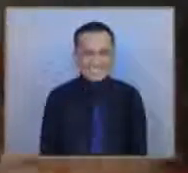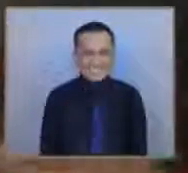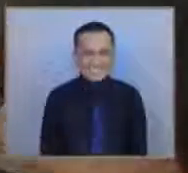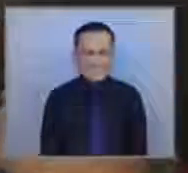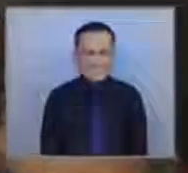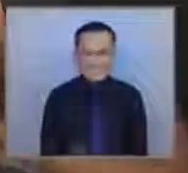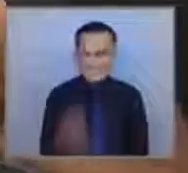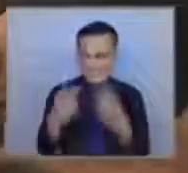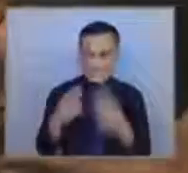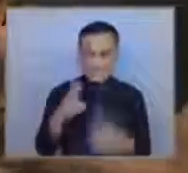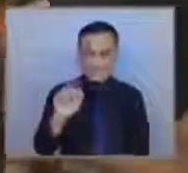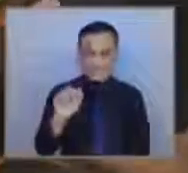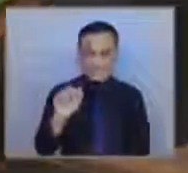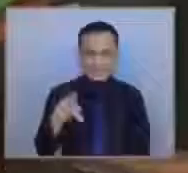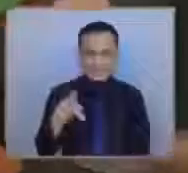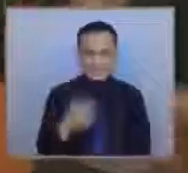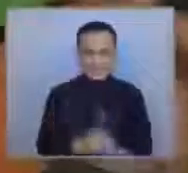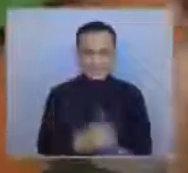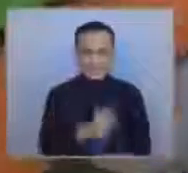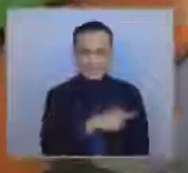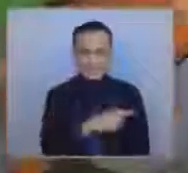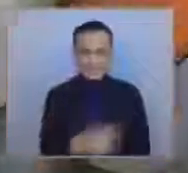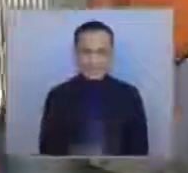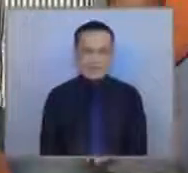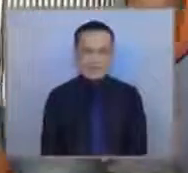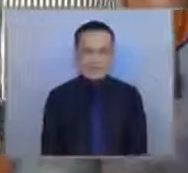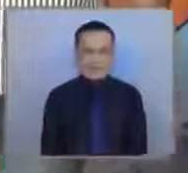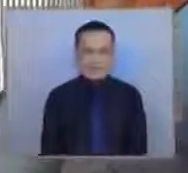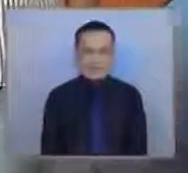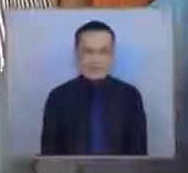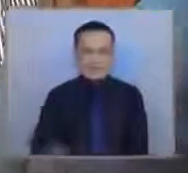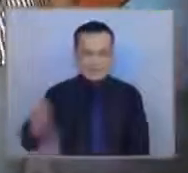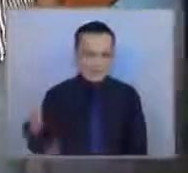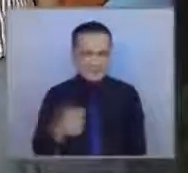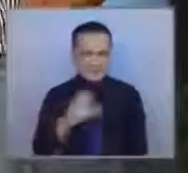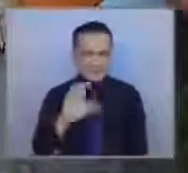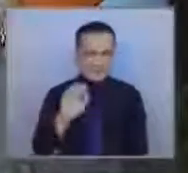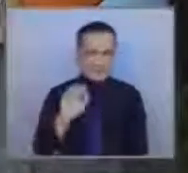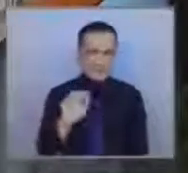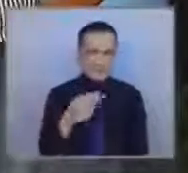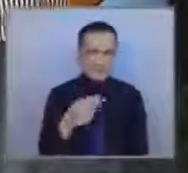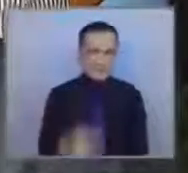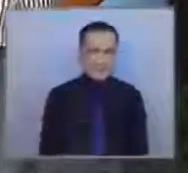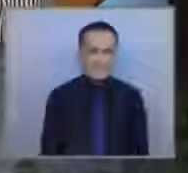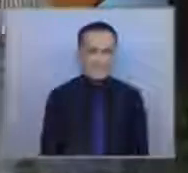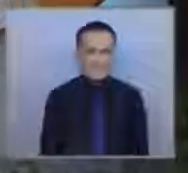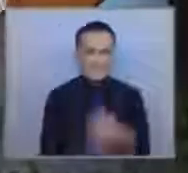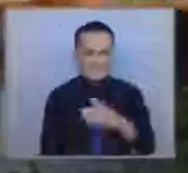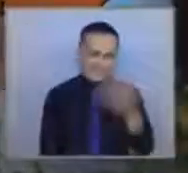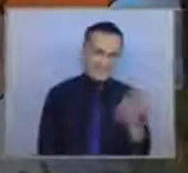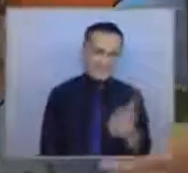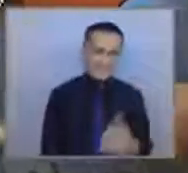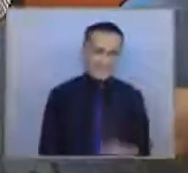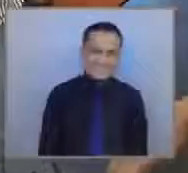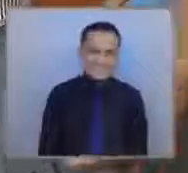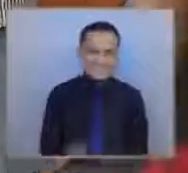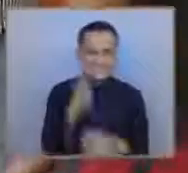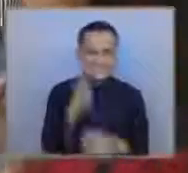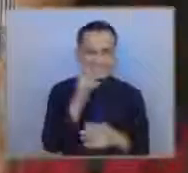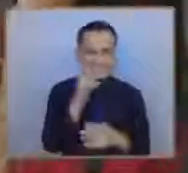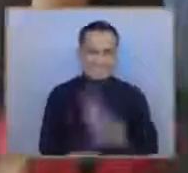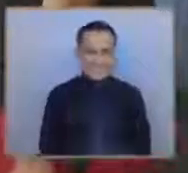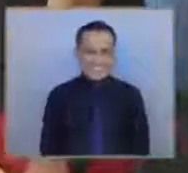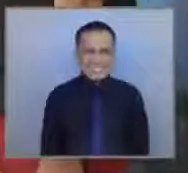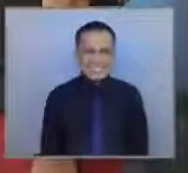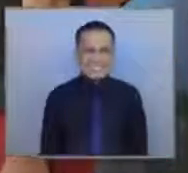ganun po ka nakasumata si Coach Red. Okay lang yan, Coach Red. Pati monitor. Sira. Wasak, wasak.